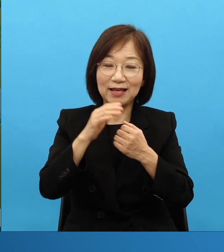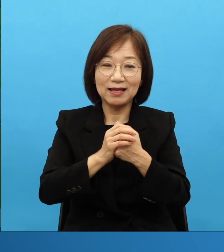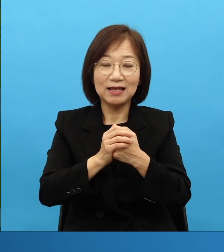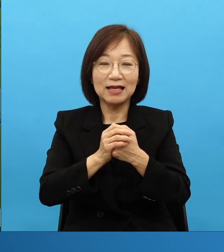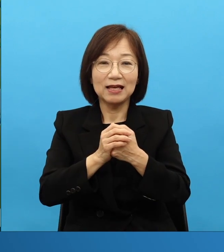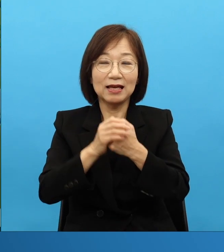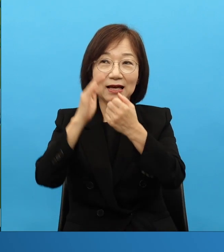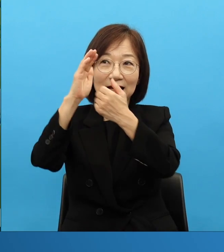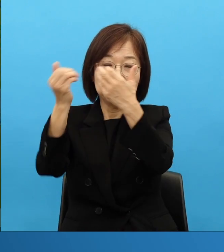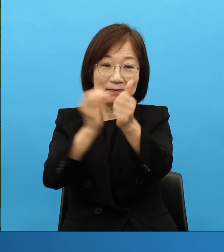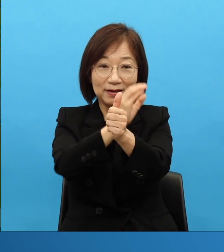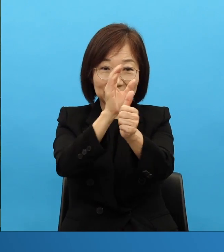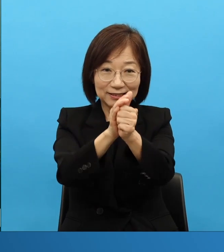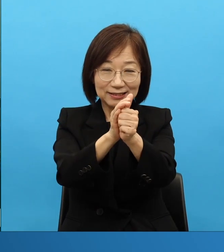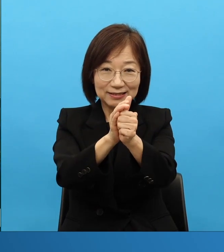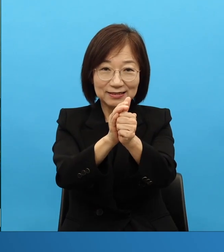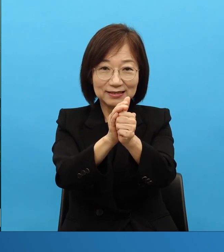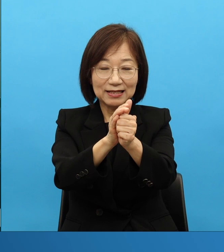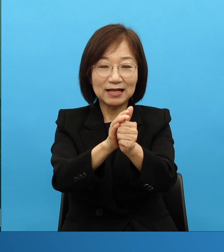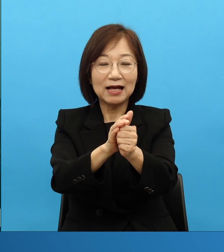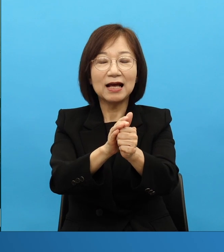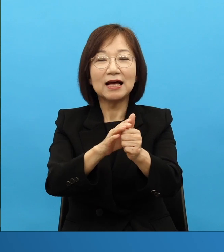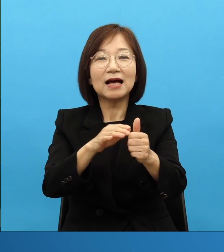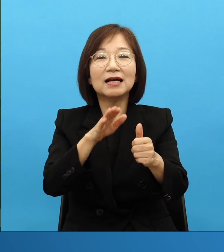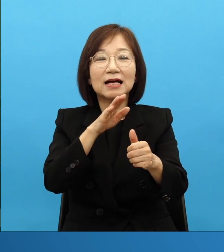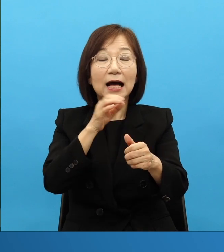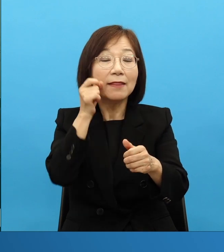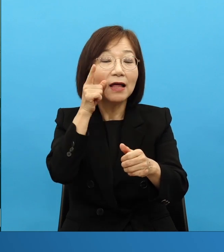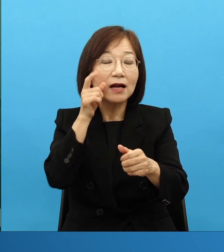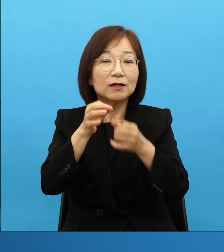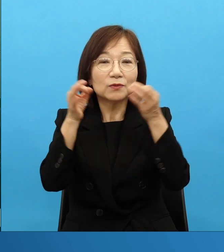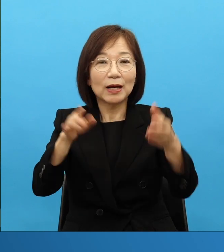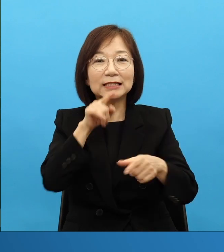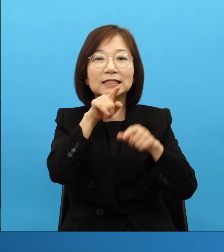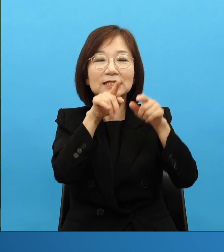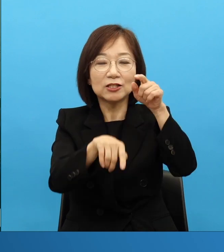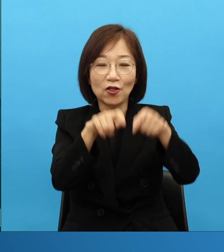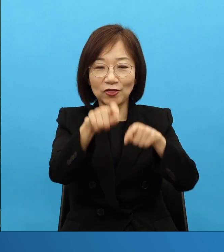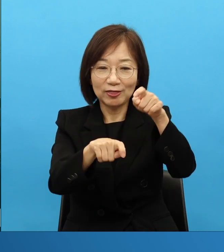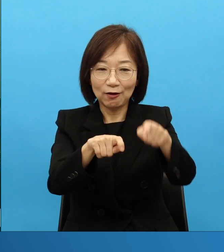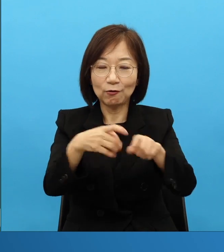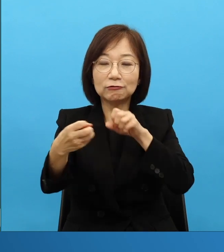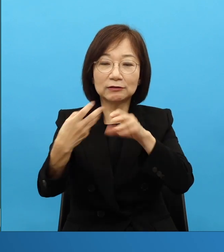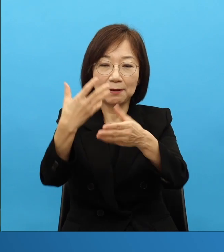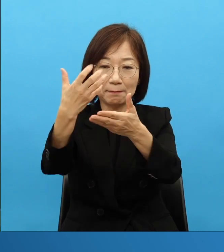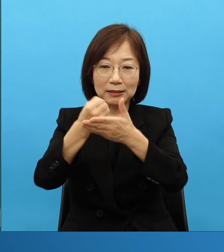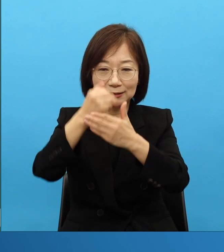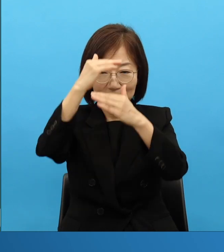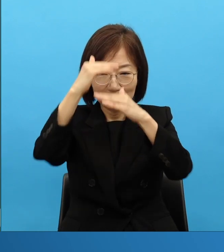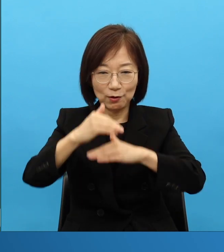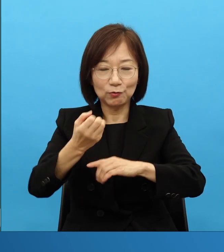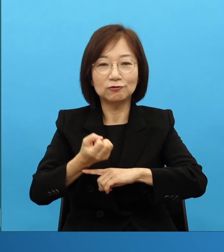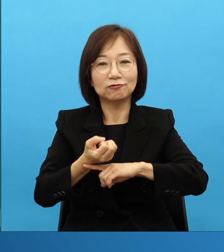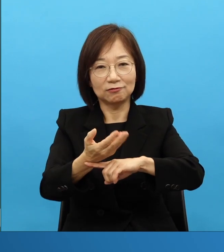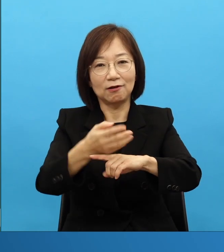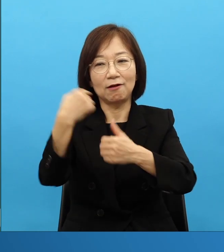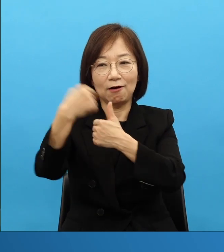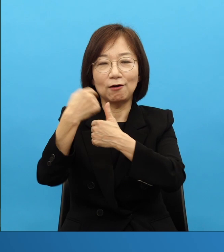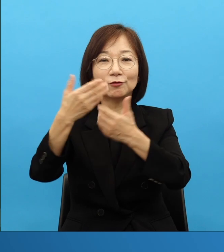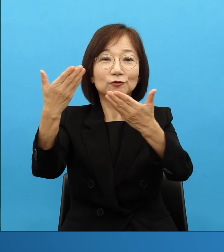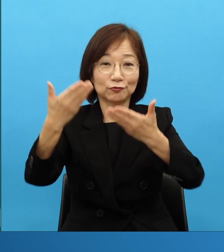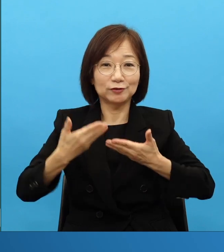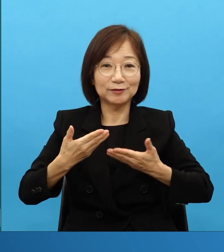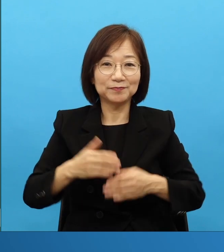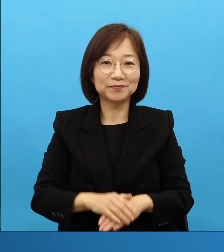먼저 실천해 보시고 응답 받은 것을 전달해주고 계셔. 나는